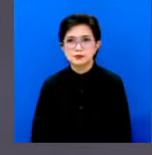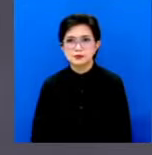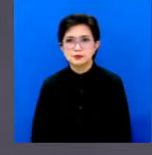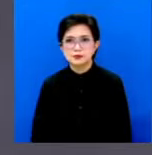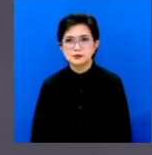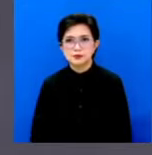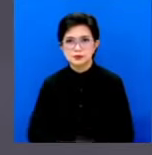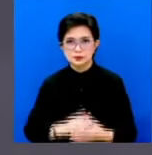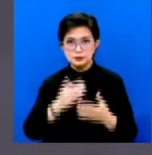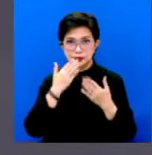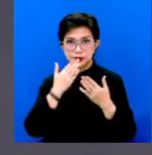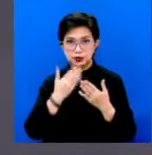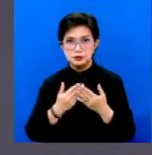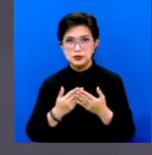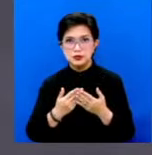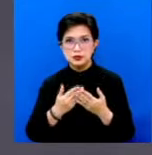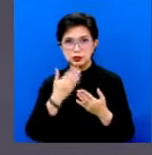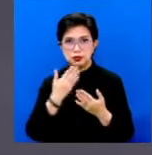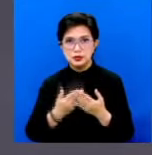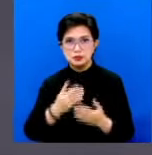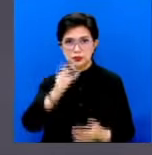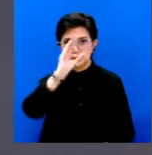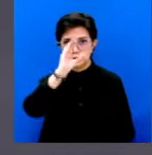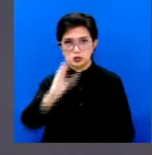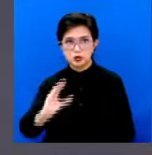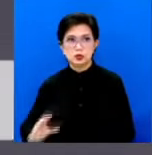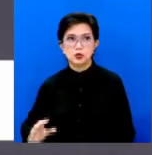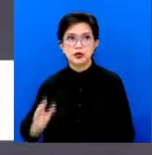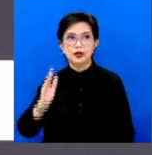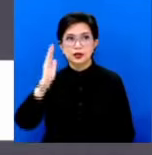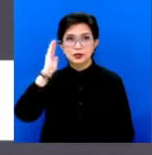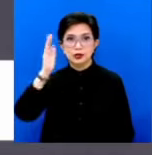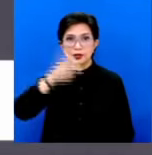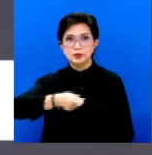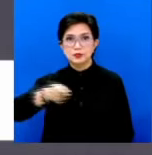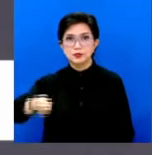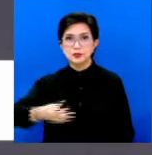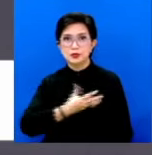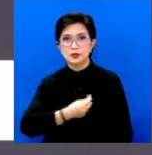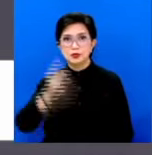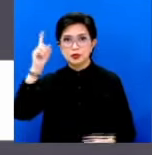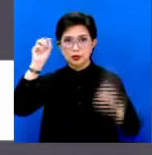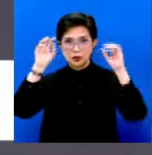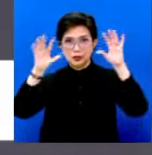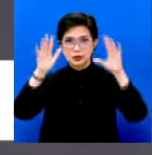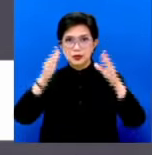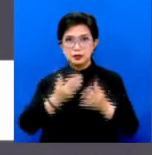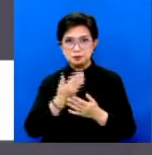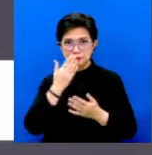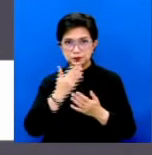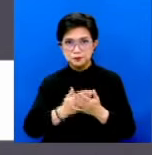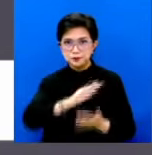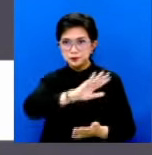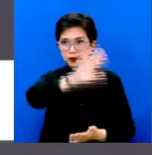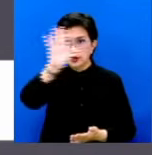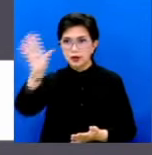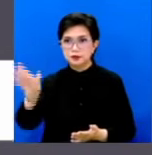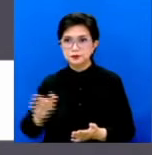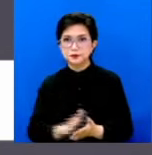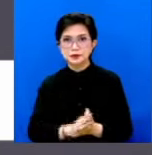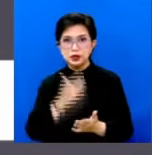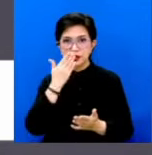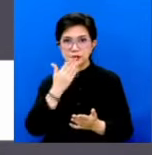Baik, terima kasih. Selamat sore. Assalamualaikum warahmatullahi wabarakatuh. Shalom. Salam sejahtera untuk kita semua.